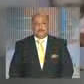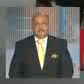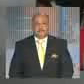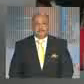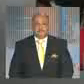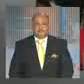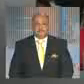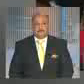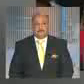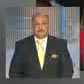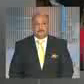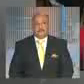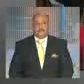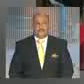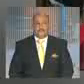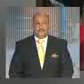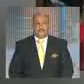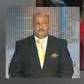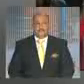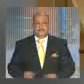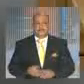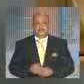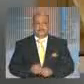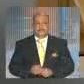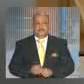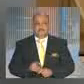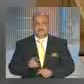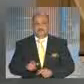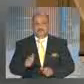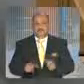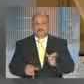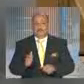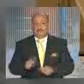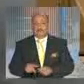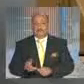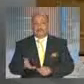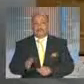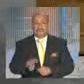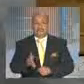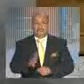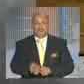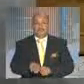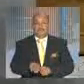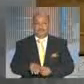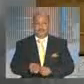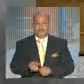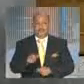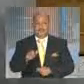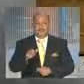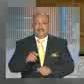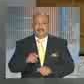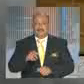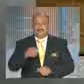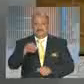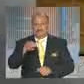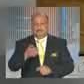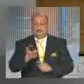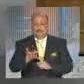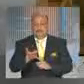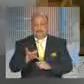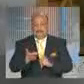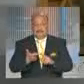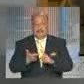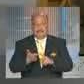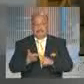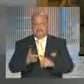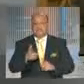القصاص من الجنات. وفي جلسة سابقة نظرت المحكمة العسكرية في قضية جريح الثورة بجمنة من ولاية قبلي جمال